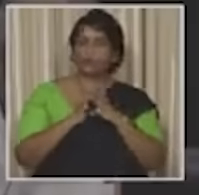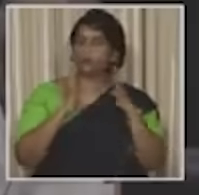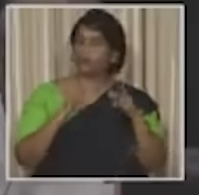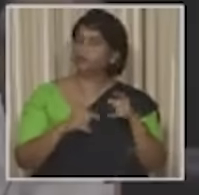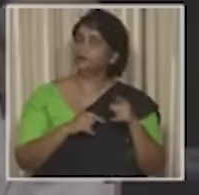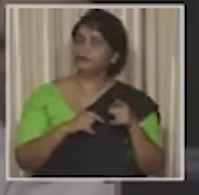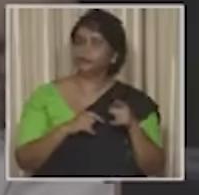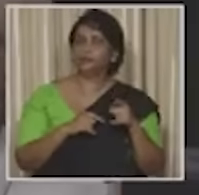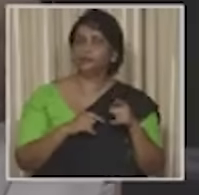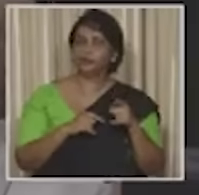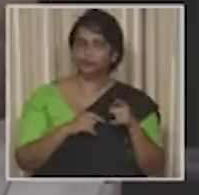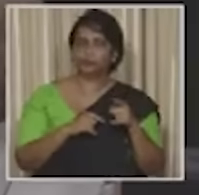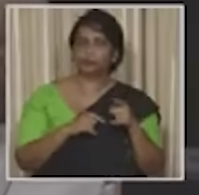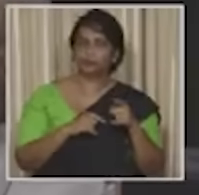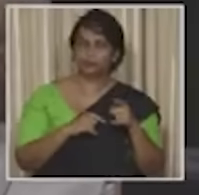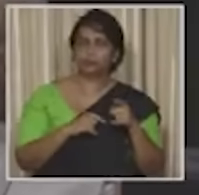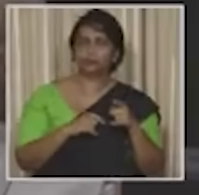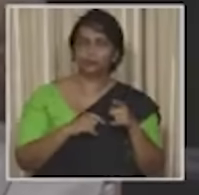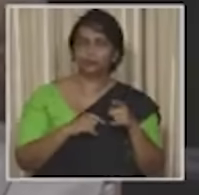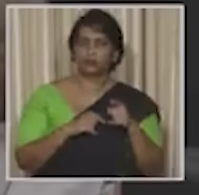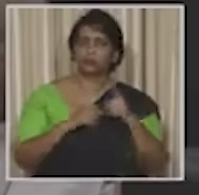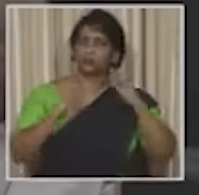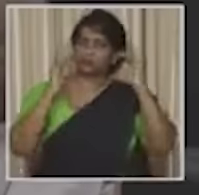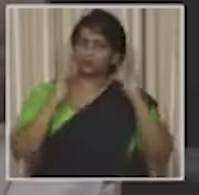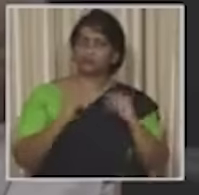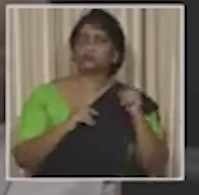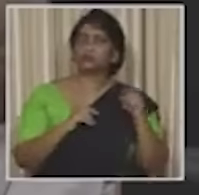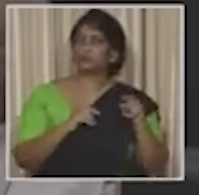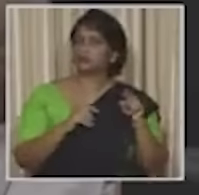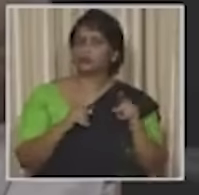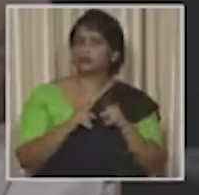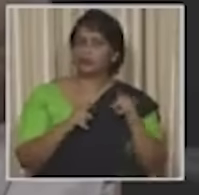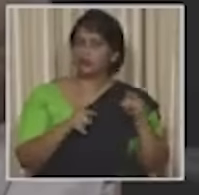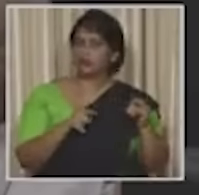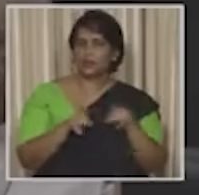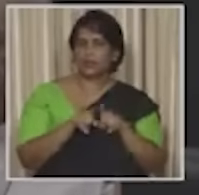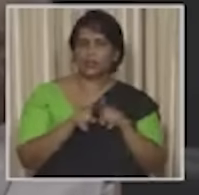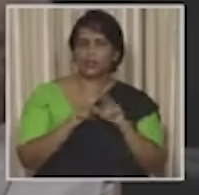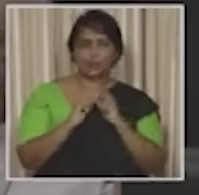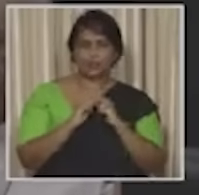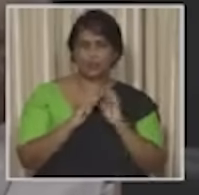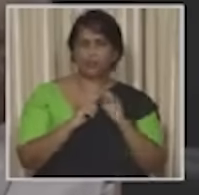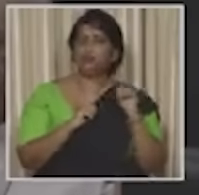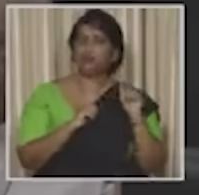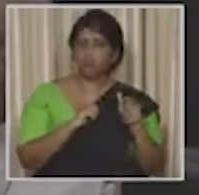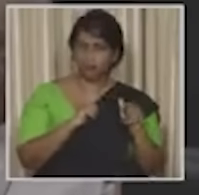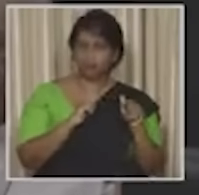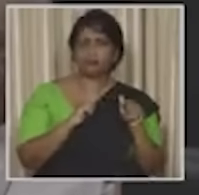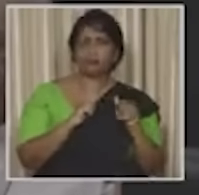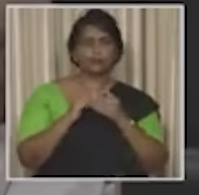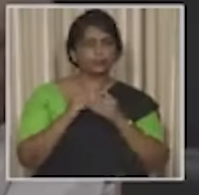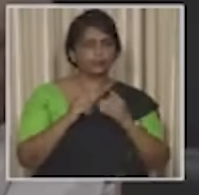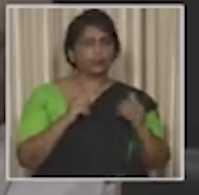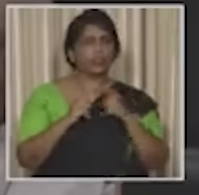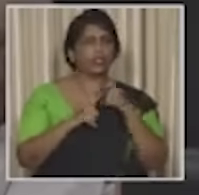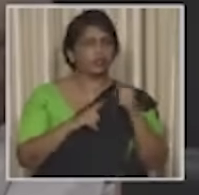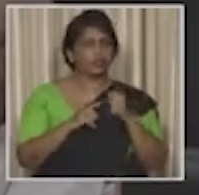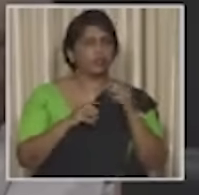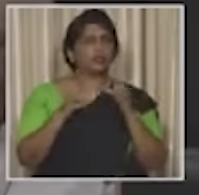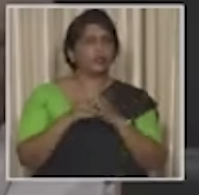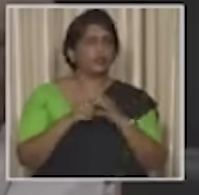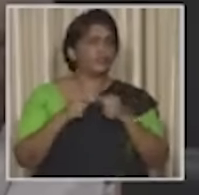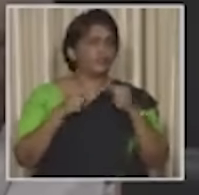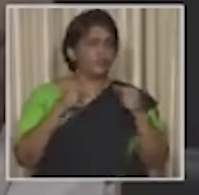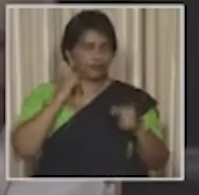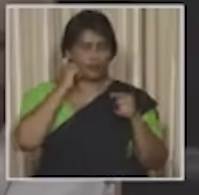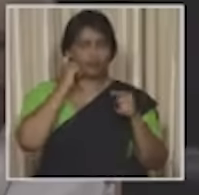the present ones it will come down but මේක එහෙම මේකක් වෙලා නැහැ meka evale indang engineeru kattiyak viruddha vela